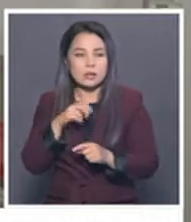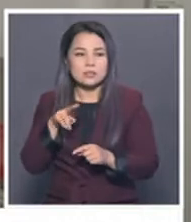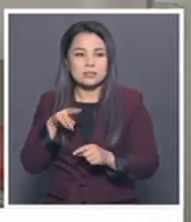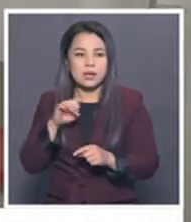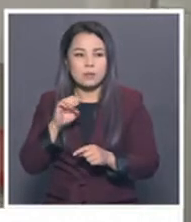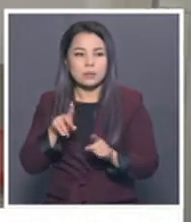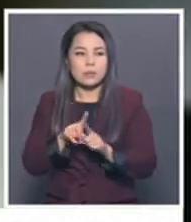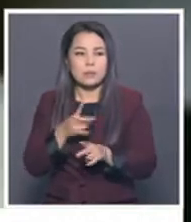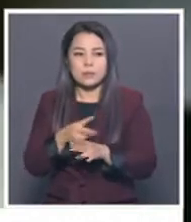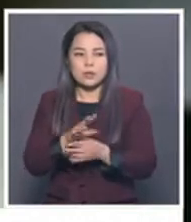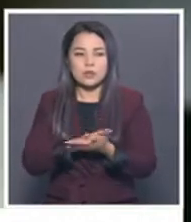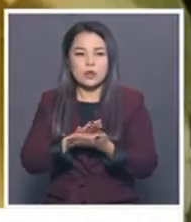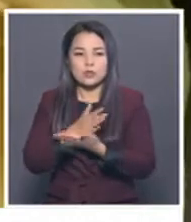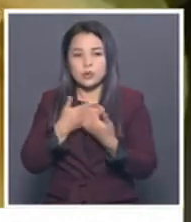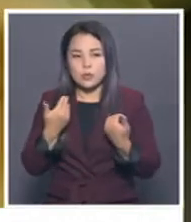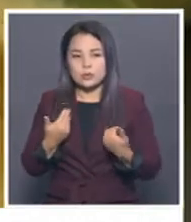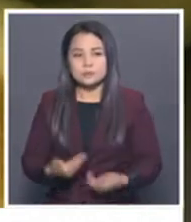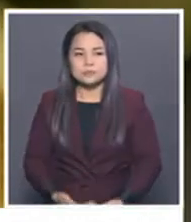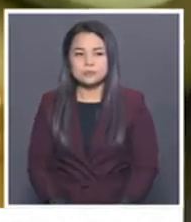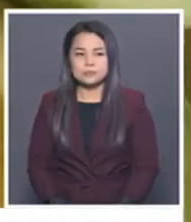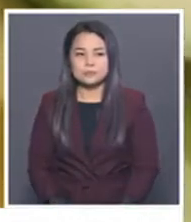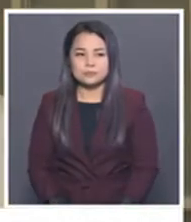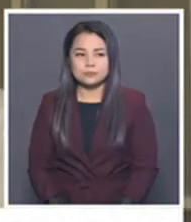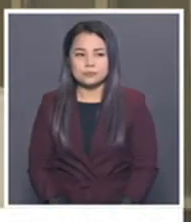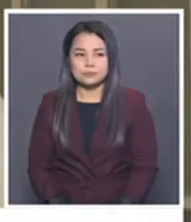шалдыққан адамдарға да зияны жоқ.